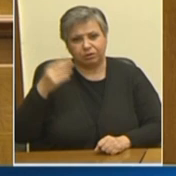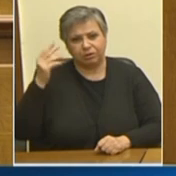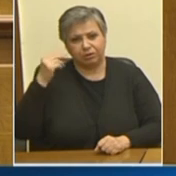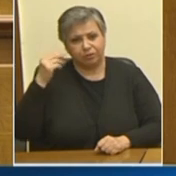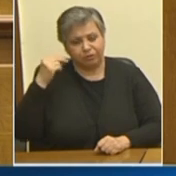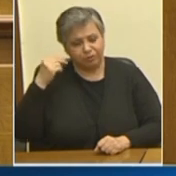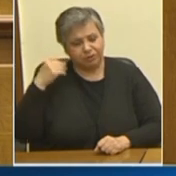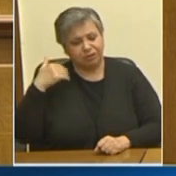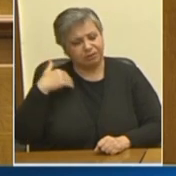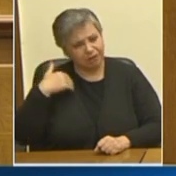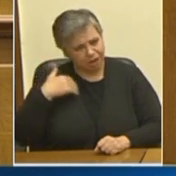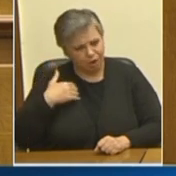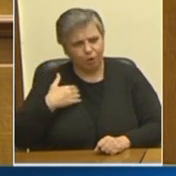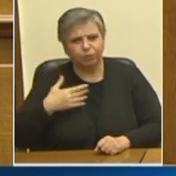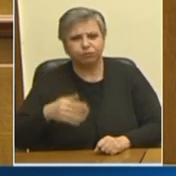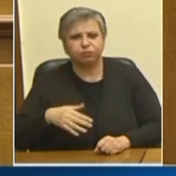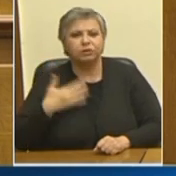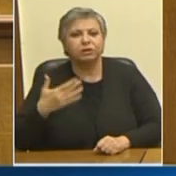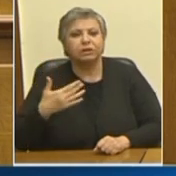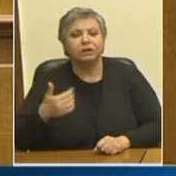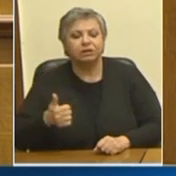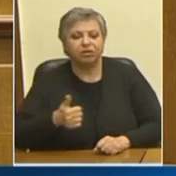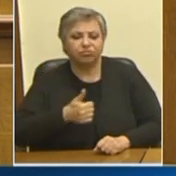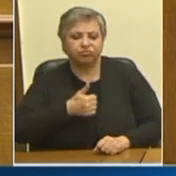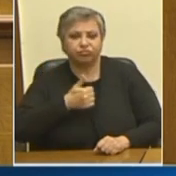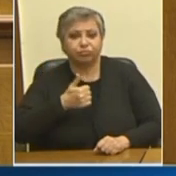Και το καφιέμαι που υπήρξε καθηγητής και ευσεβής